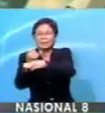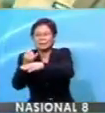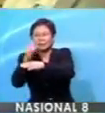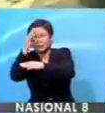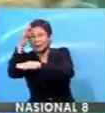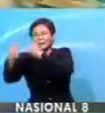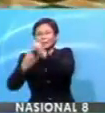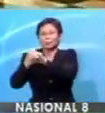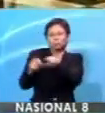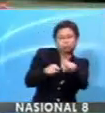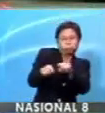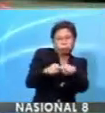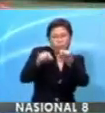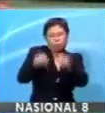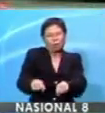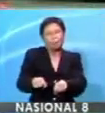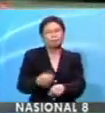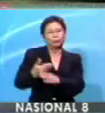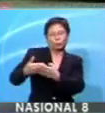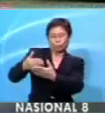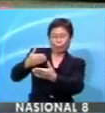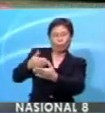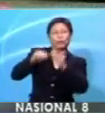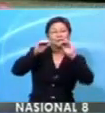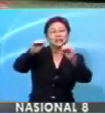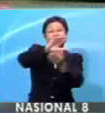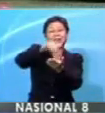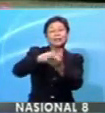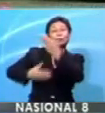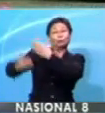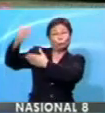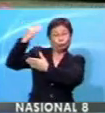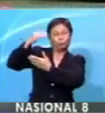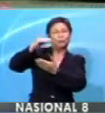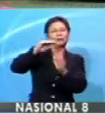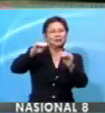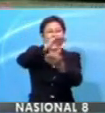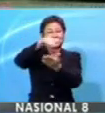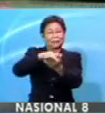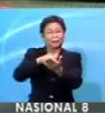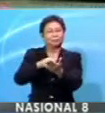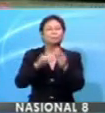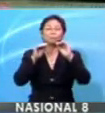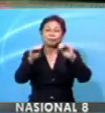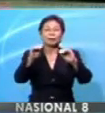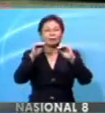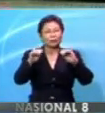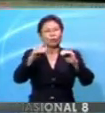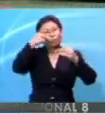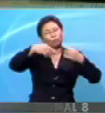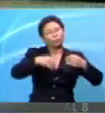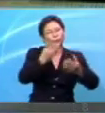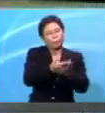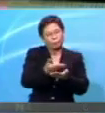kreatif antarabangsa sebelumnya ini paching center paching paching untuk GR atau paching untuk pasaran